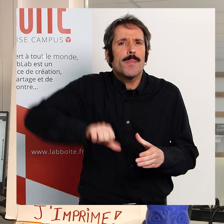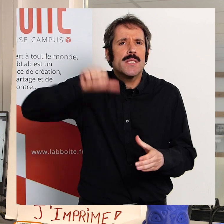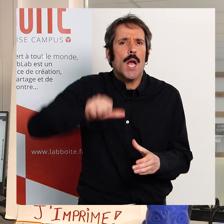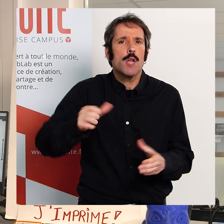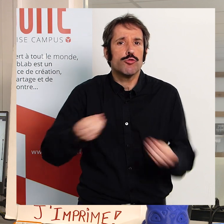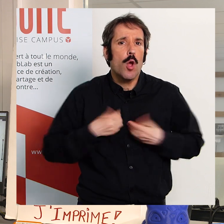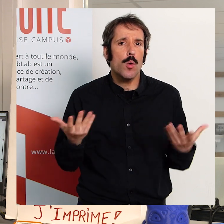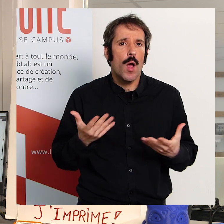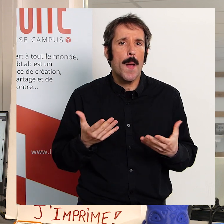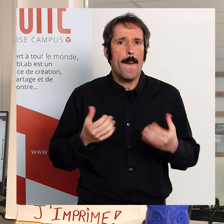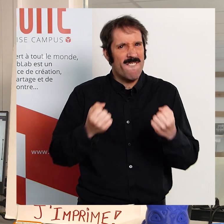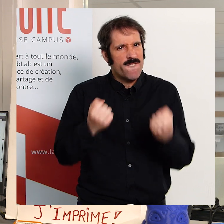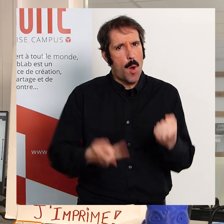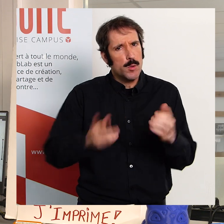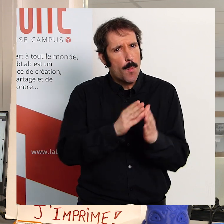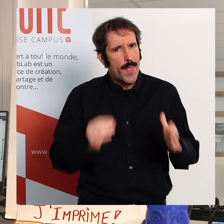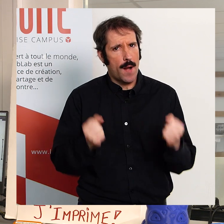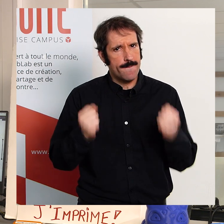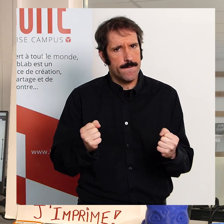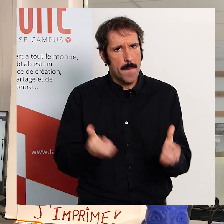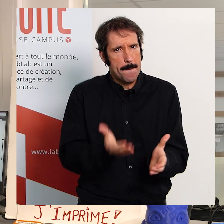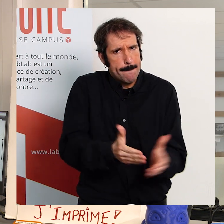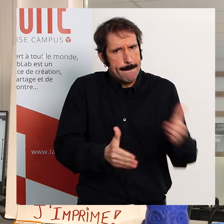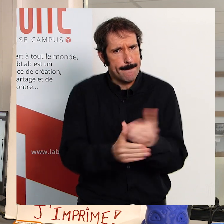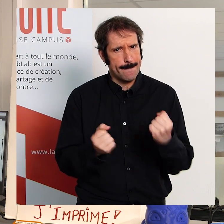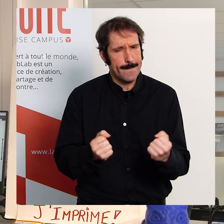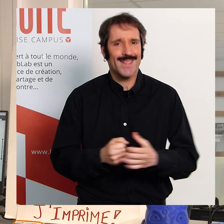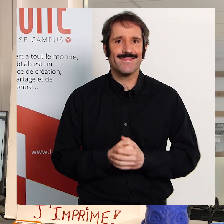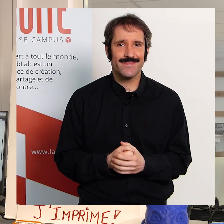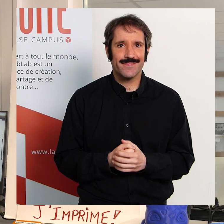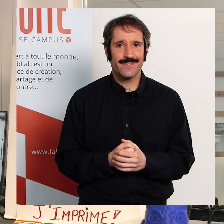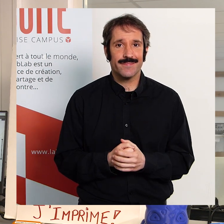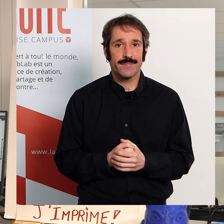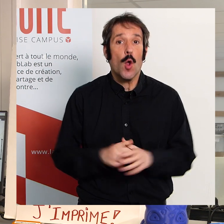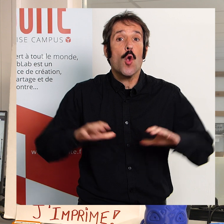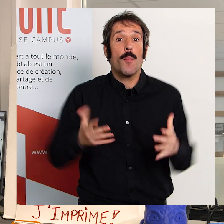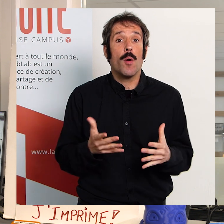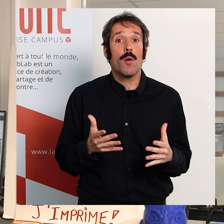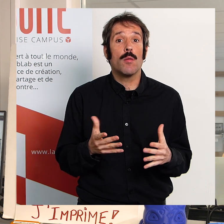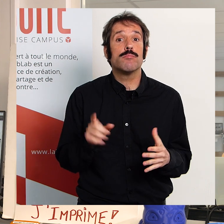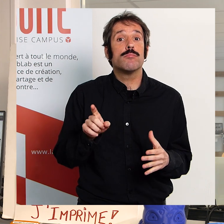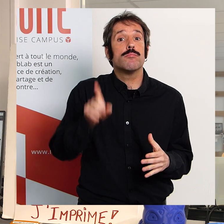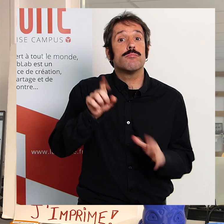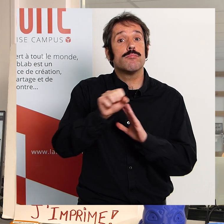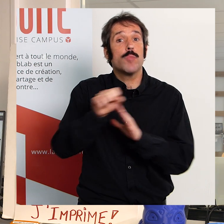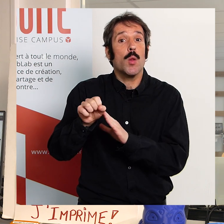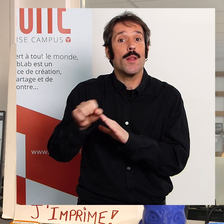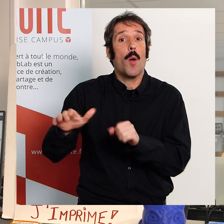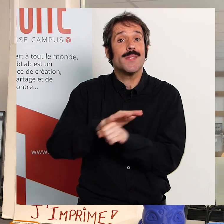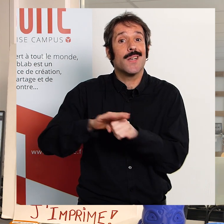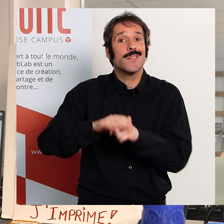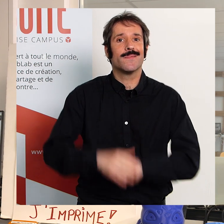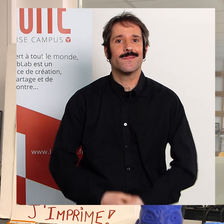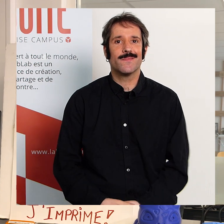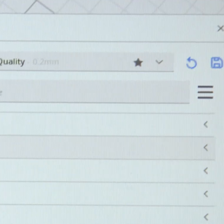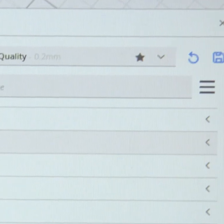Le remplissage, ça va vous permettre de rigidifier votre modèle, de le rendre plus solide. Pour cela, ça se passe dans la partie remplissage